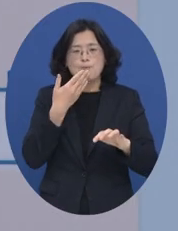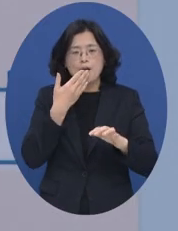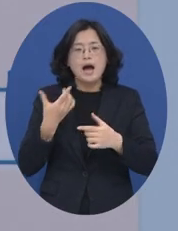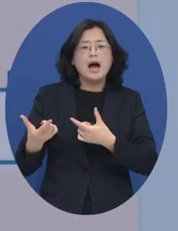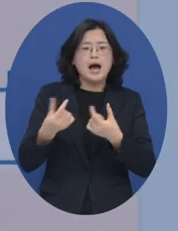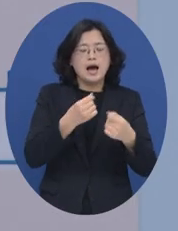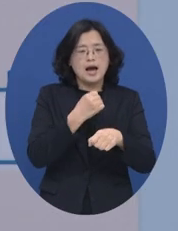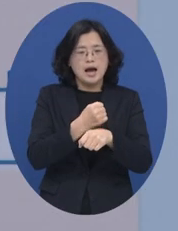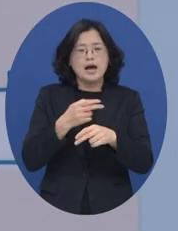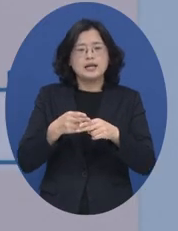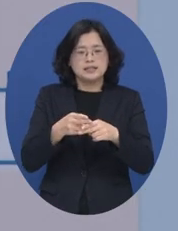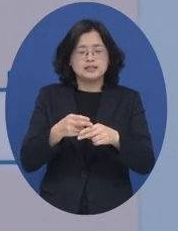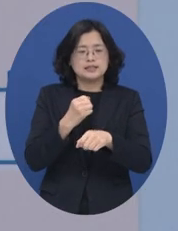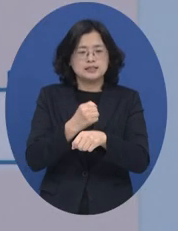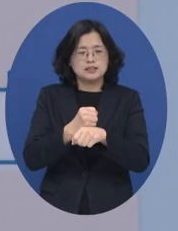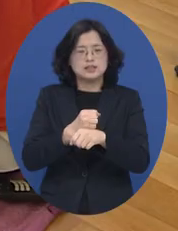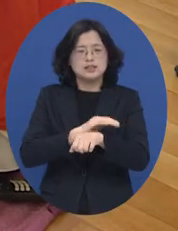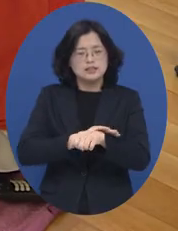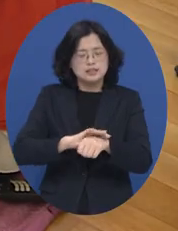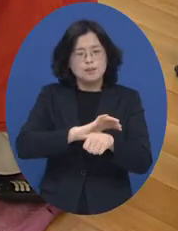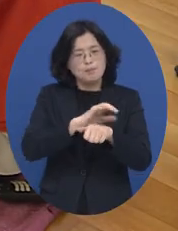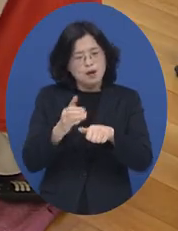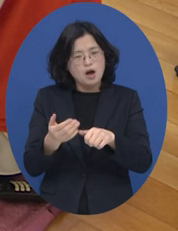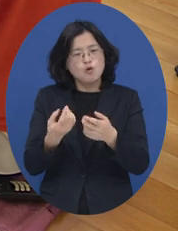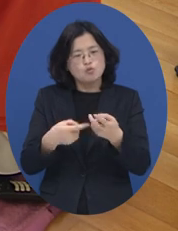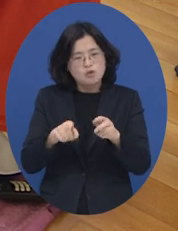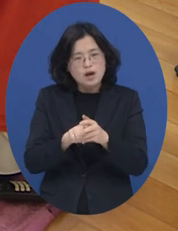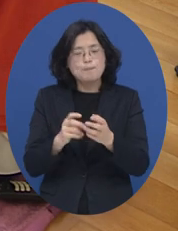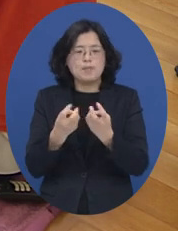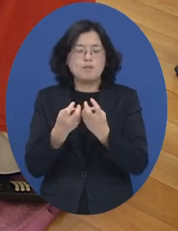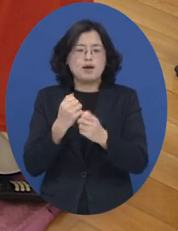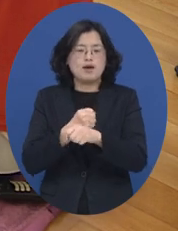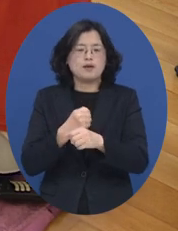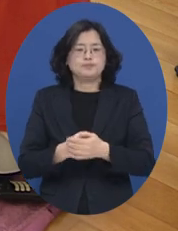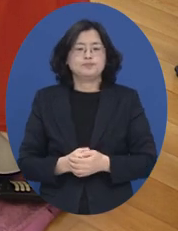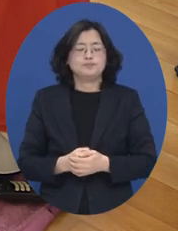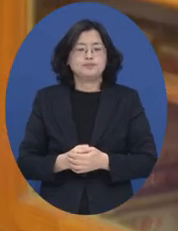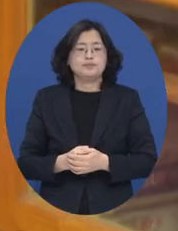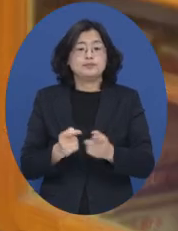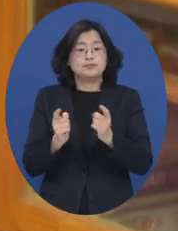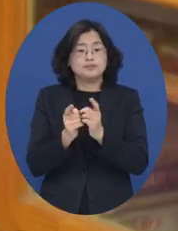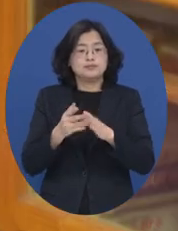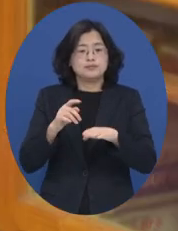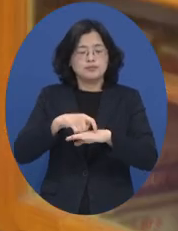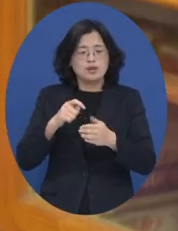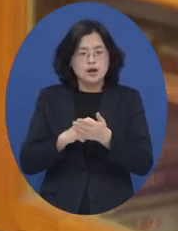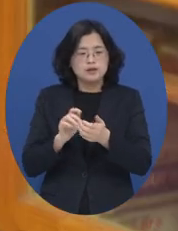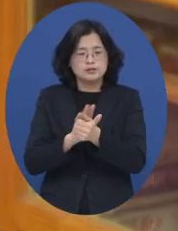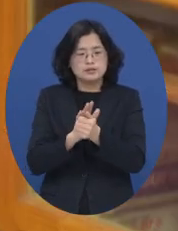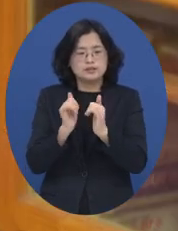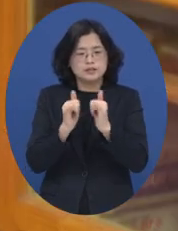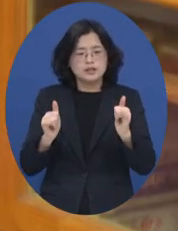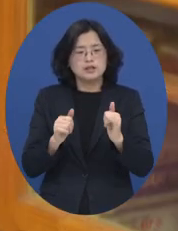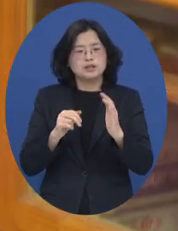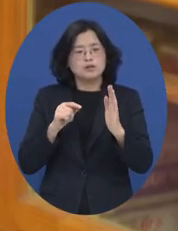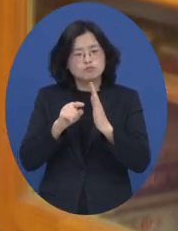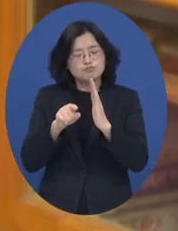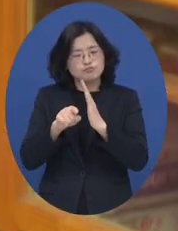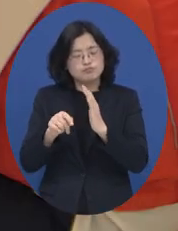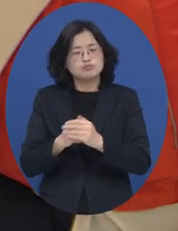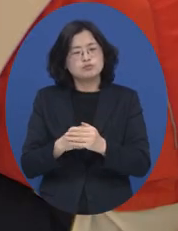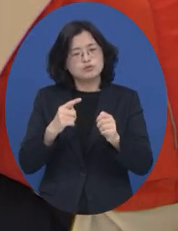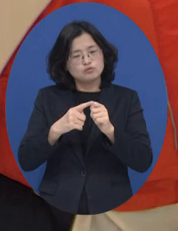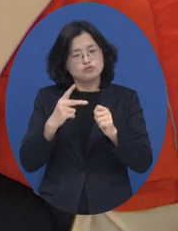식생활 개선 다이닝 프로그램을 진행합니다. 중장년 1인 가구엔 주 2회 이상 전화 심리 상담을 통해 정서적 안정을 돕고